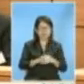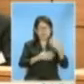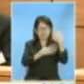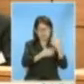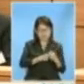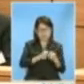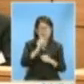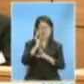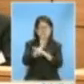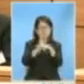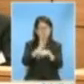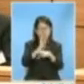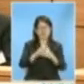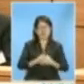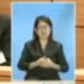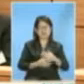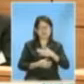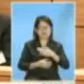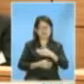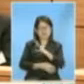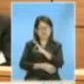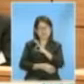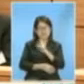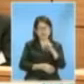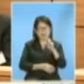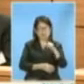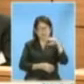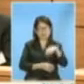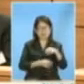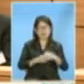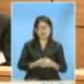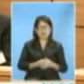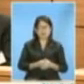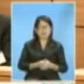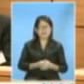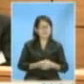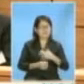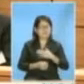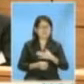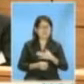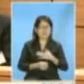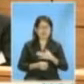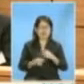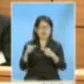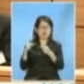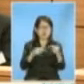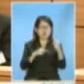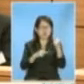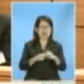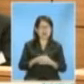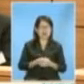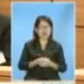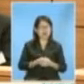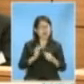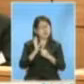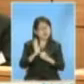ชาธิปัตย์จากจังหวัดชุมพรในฐานะสมาชิกรัฐสภาผมยังไปไม่ได้หรอกครับ ท่านประธานครับที่ผมยกตัว